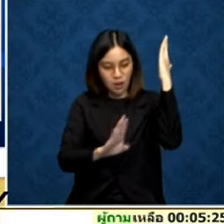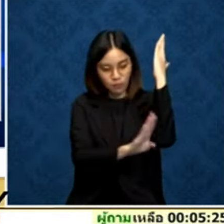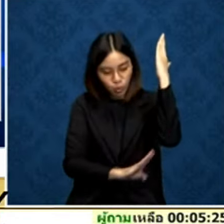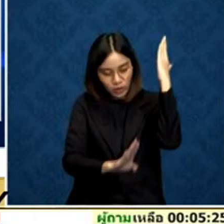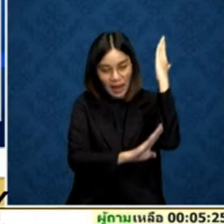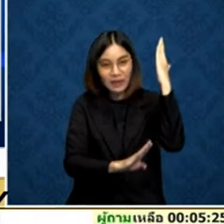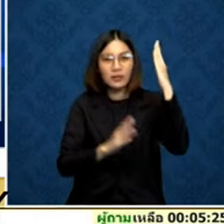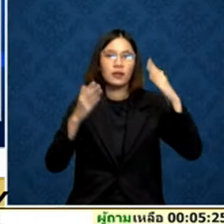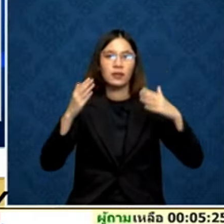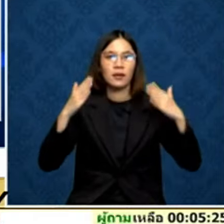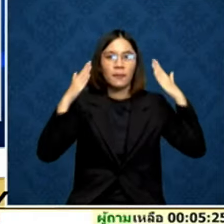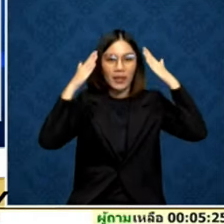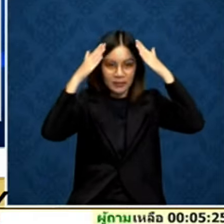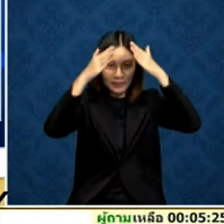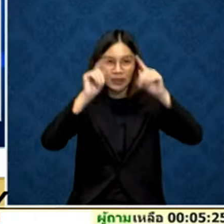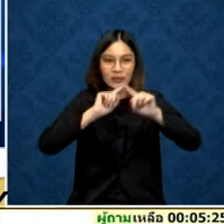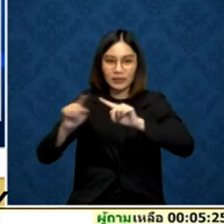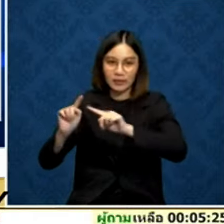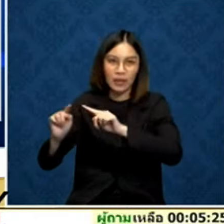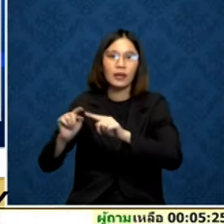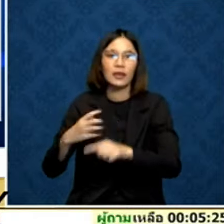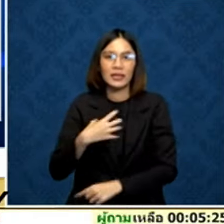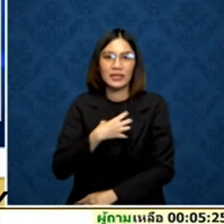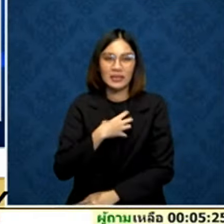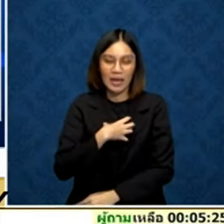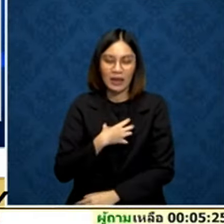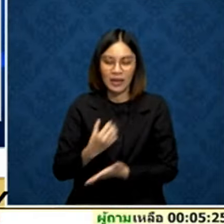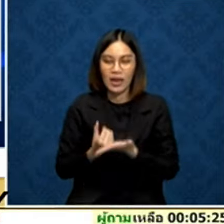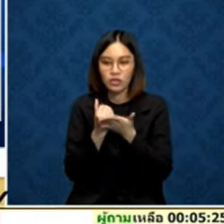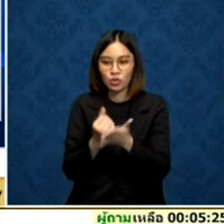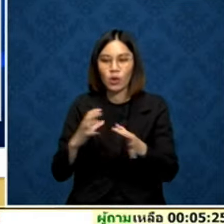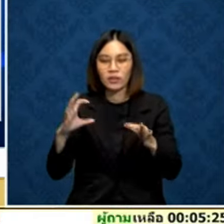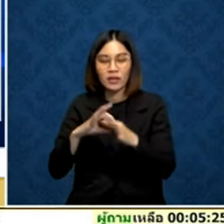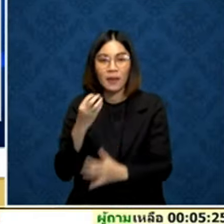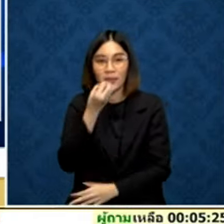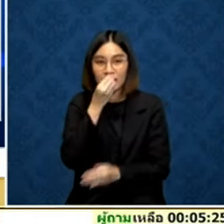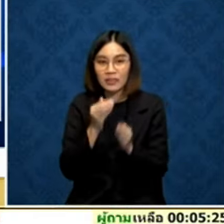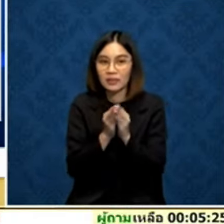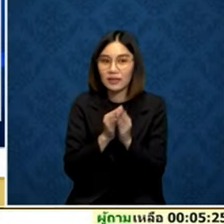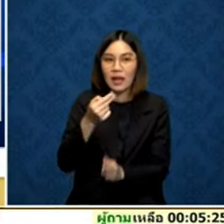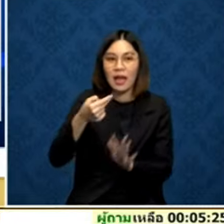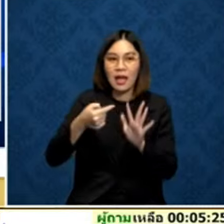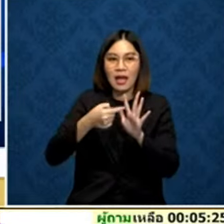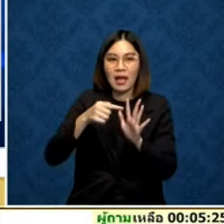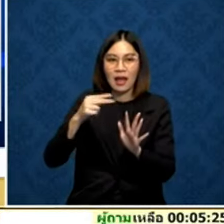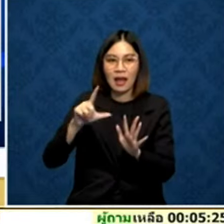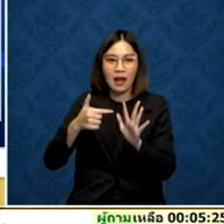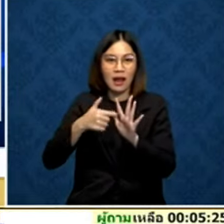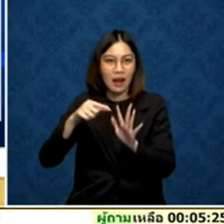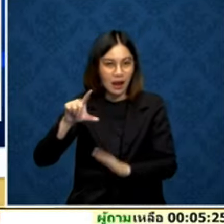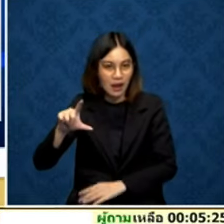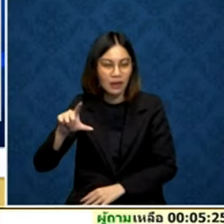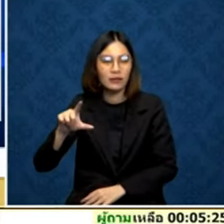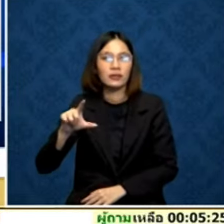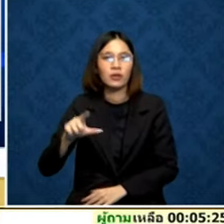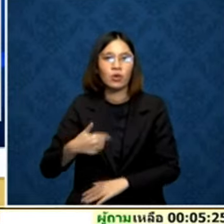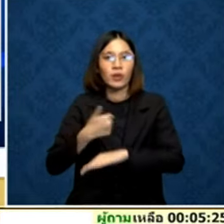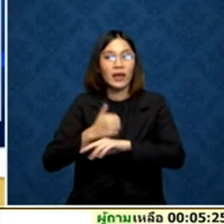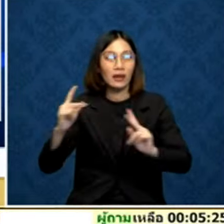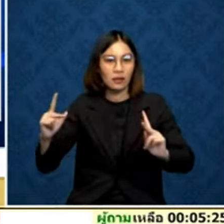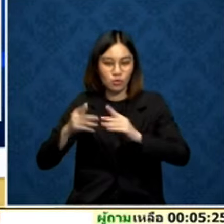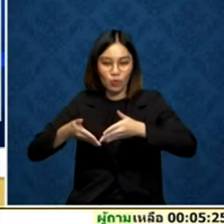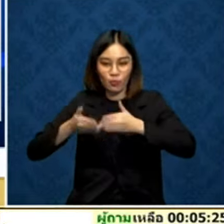เนี่ยท่านก็มีความจำเป็นที่ต้องอยากให้เราช่วยเหลือทางด้านอาหารฮาลาลนะครับรัฐมนตรีว่าการกระทรวงอุตสาหกรรมก็กรุณาตั้งหน่วยง